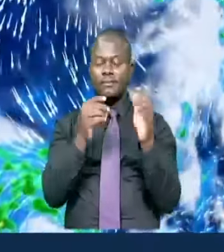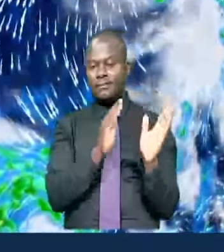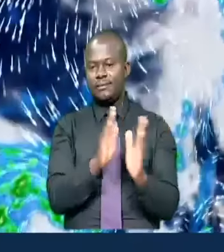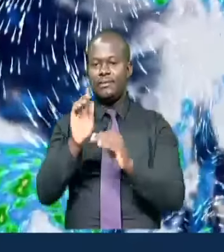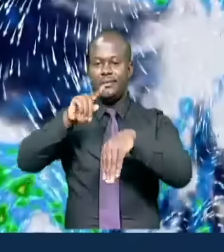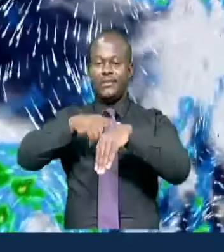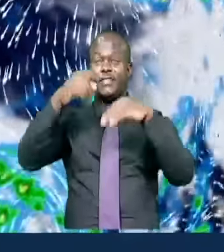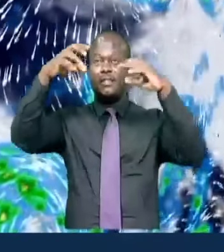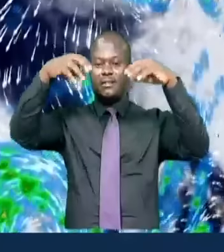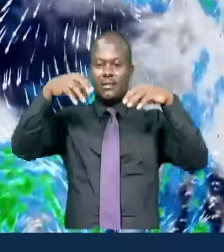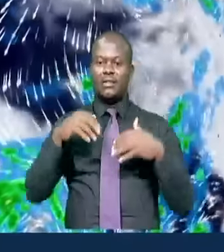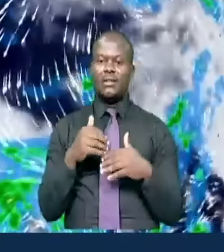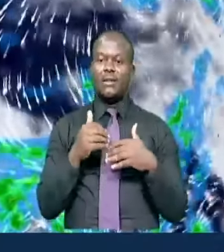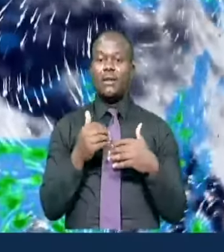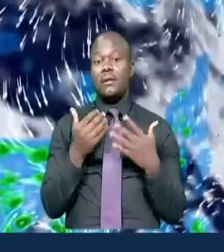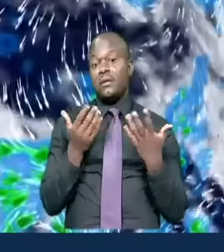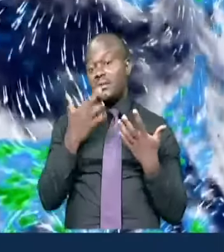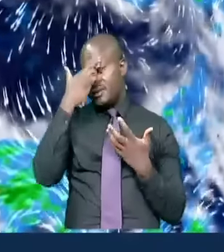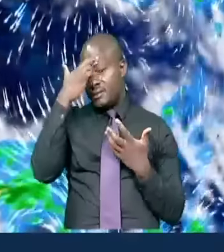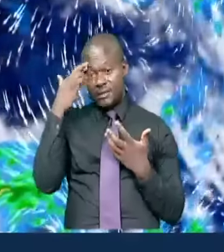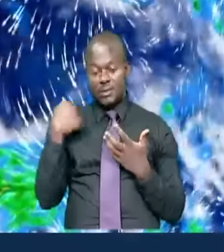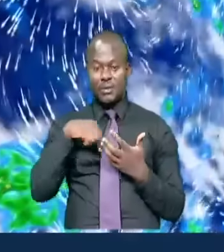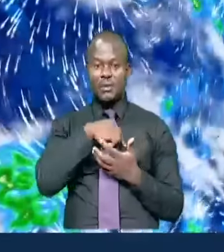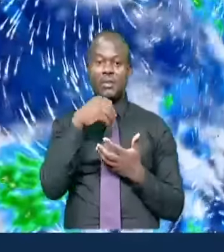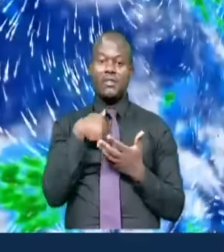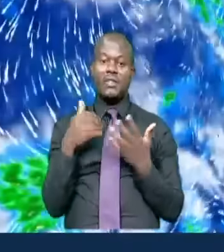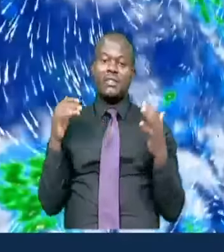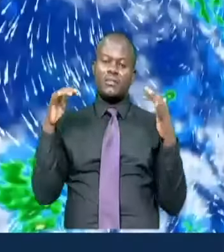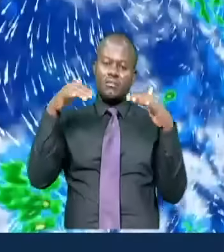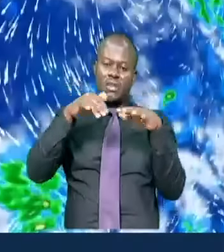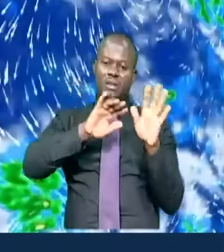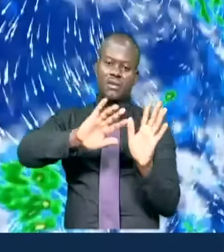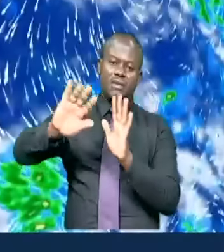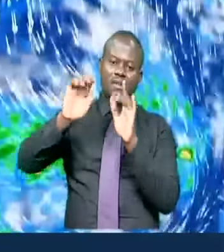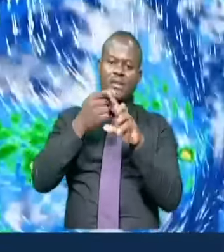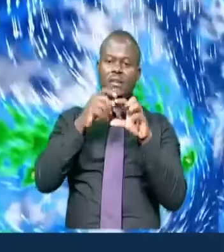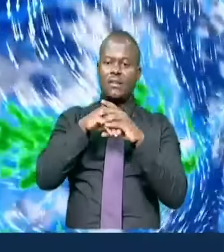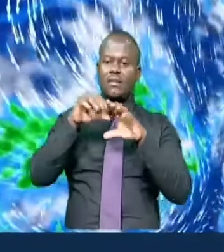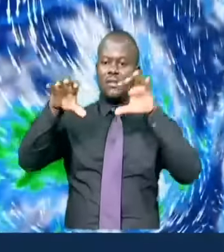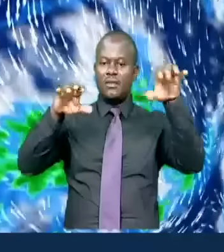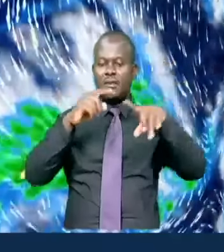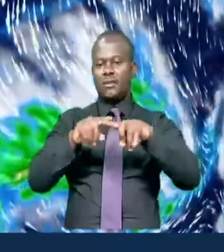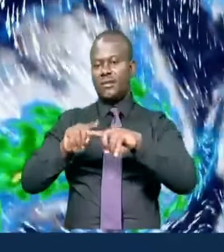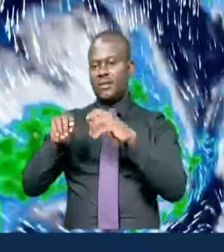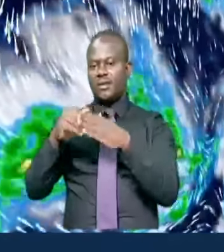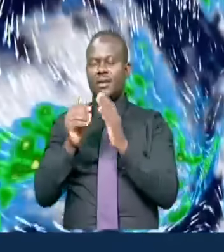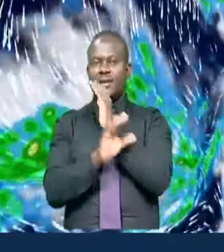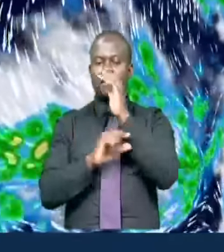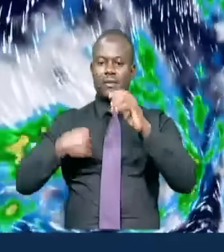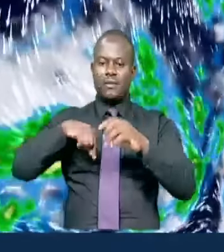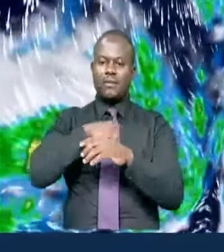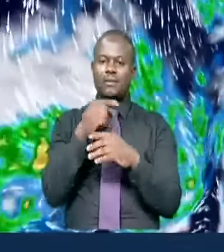ibihe by'imvura bikaba biri guterwa n'uko dufite isangano ry'imiyaga ituruka mu bice bitandukanye izaho igihugu cyacu